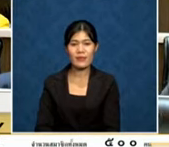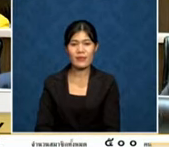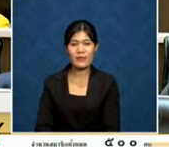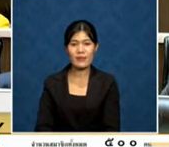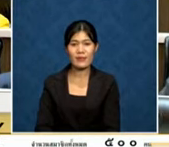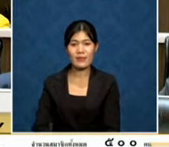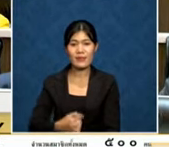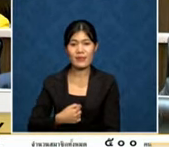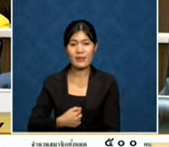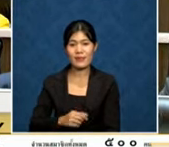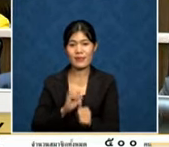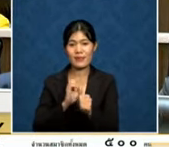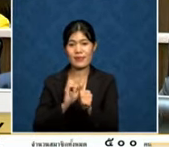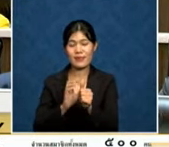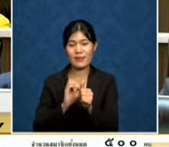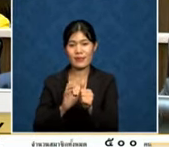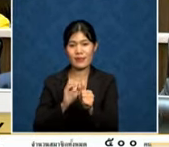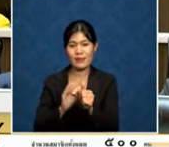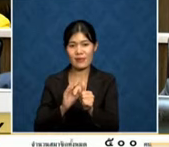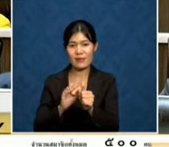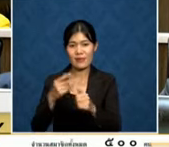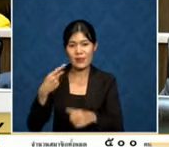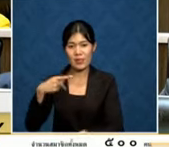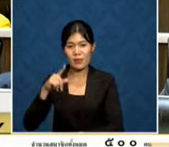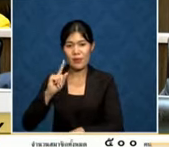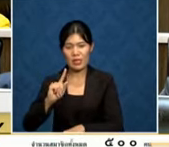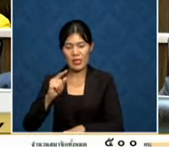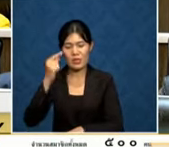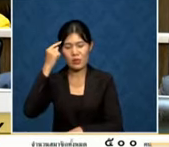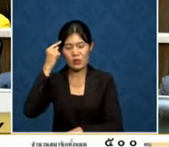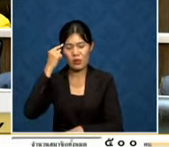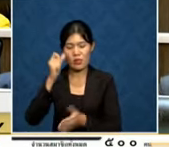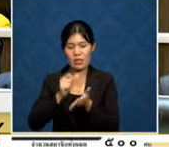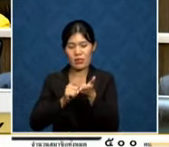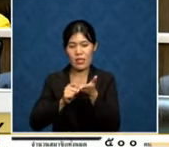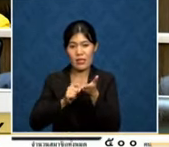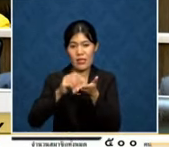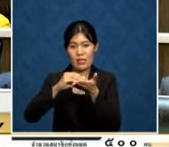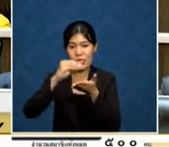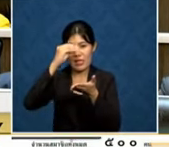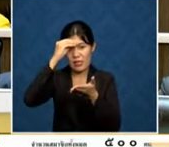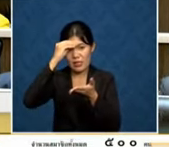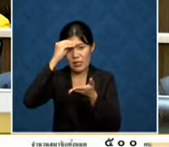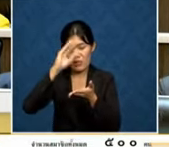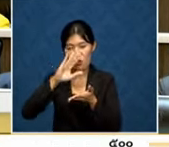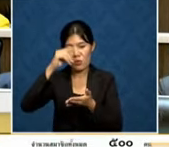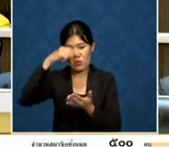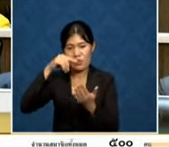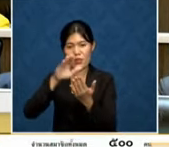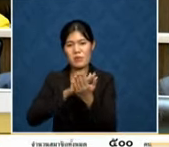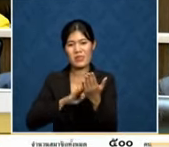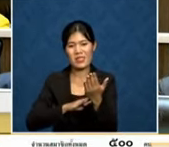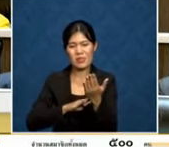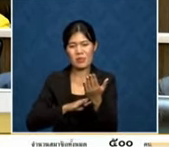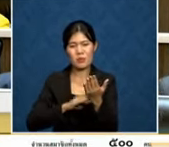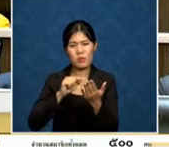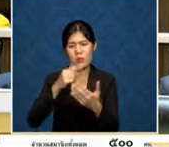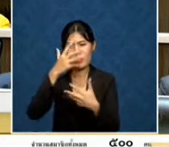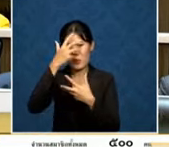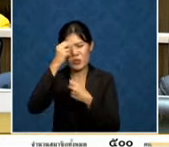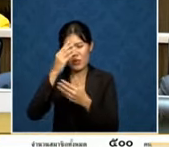เอ่อในเรื่องของการศึกษาประเทศไทยนั้นเนี่ยควรทำมานานแล้วผมไม่ิใจว่าจะไปกู้หนี้ยืมสินมาบริหาร